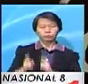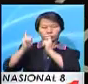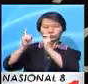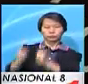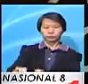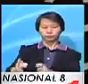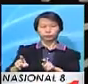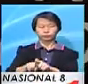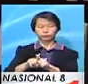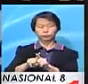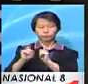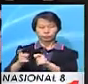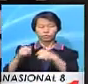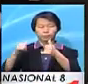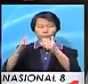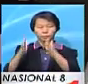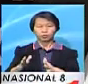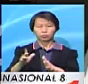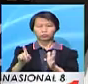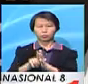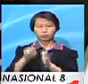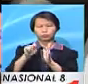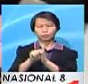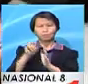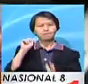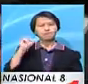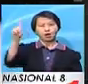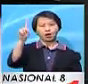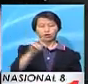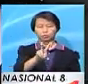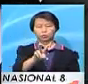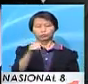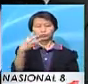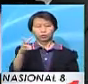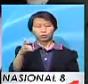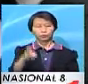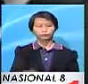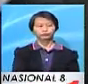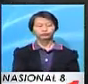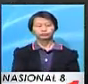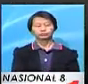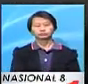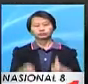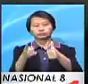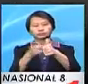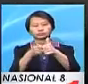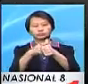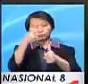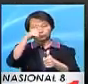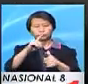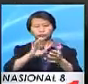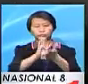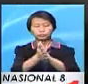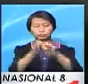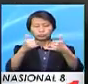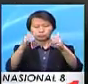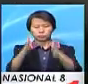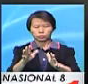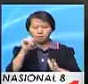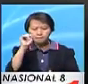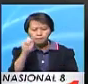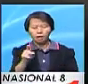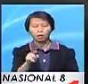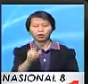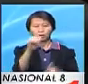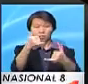dinobatkan sebagai anugerah pemain bernilai 2016. Ya, apa ni, untuk mula untuk menjadi pemain paling bernilai, seorang